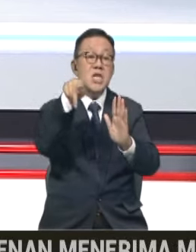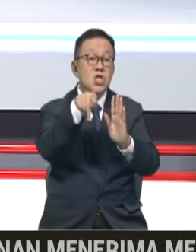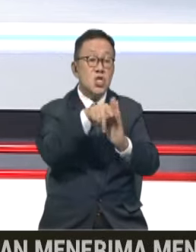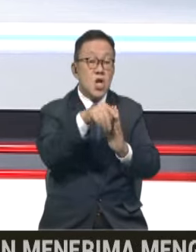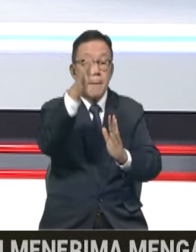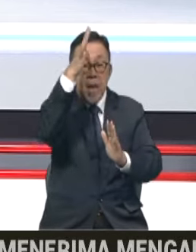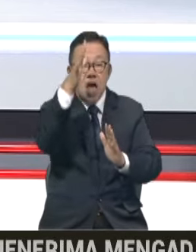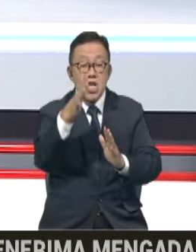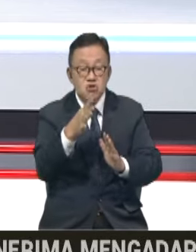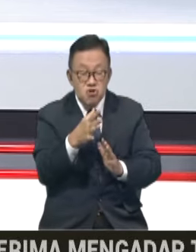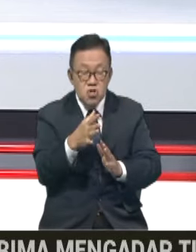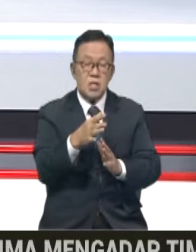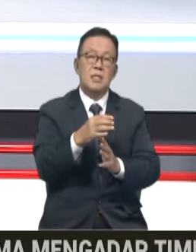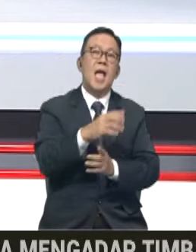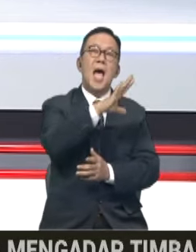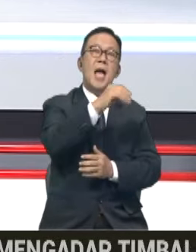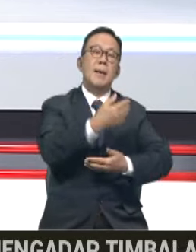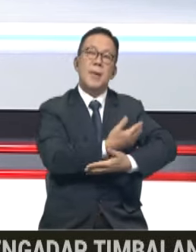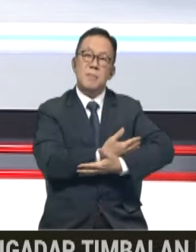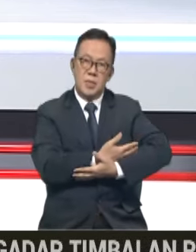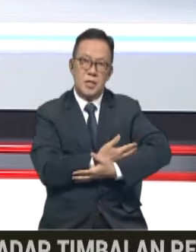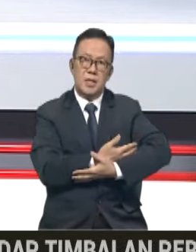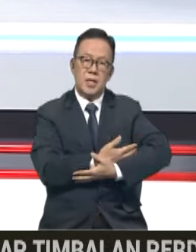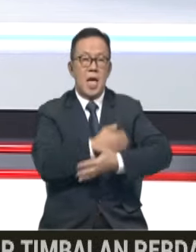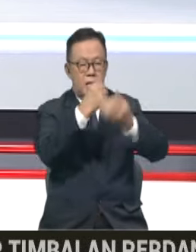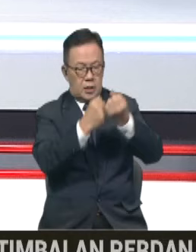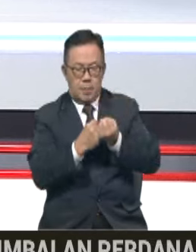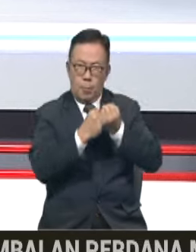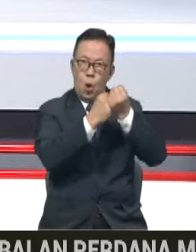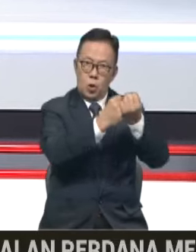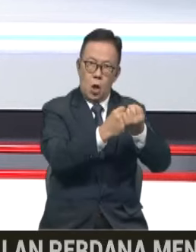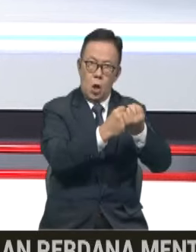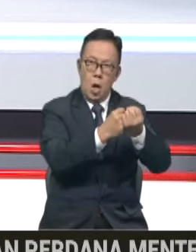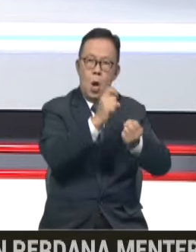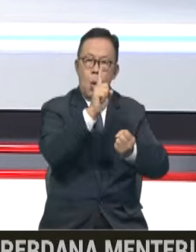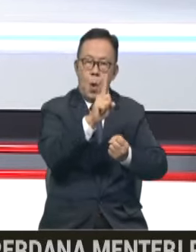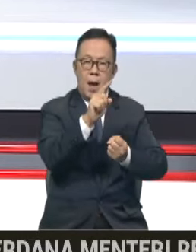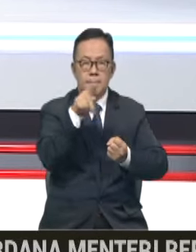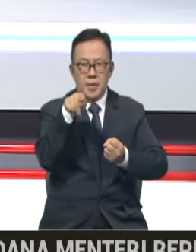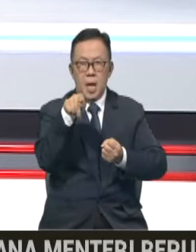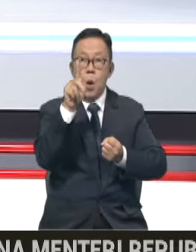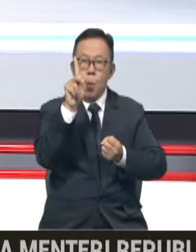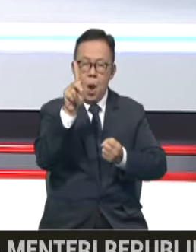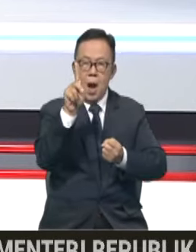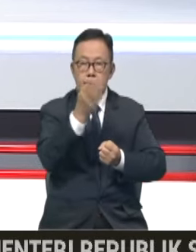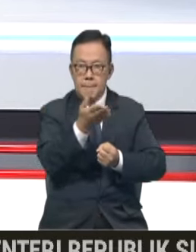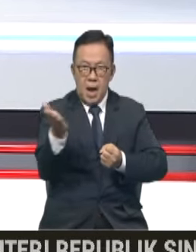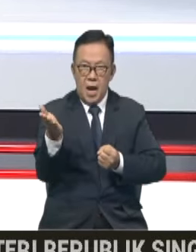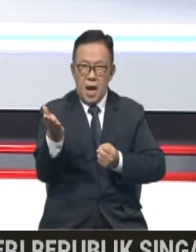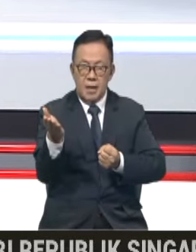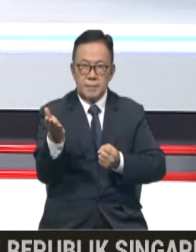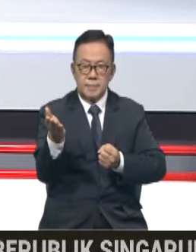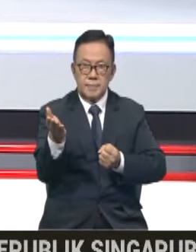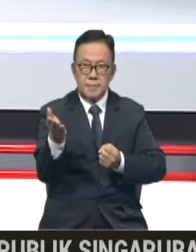daripada Jawatankuasa Kebangsaan Sambutan Perayaan turut disumbangkan produk Satu Kampung Satu Produk oleh Bank Islam